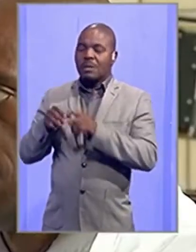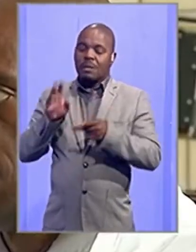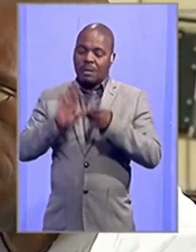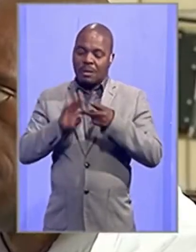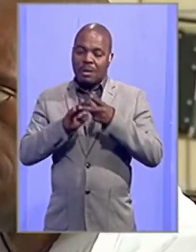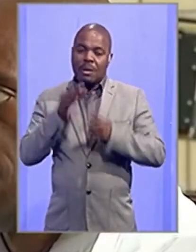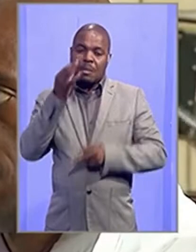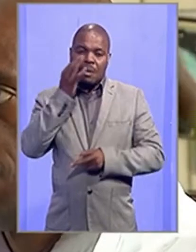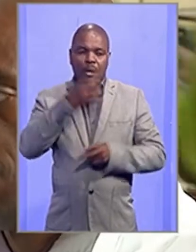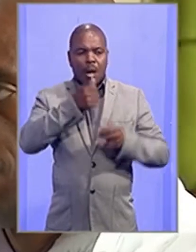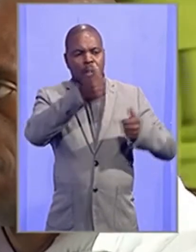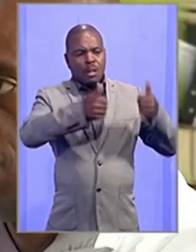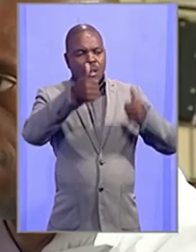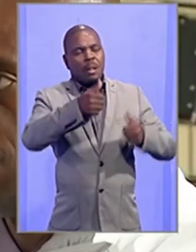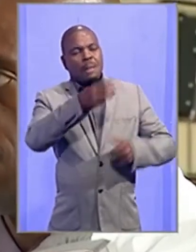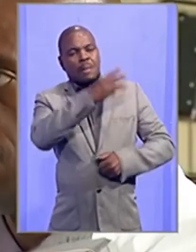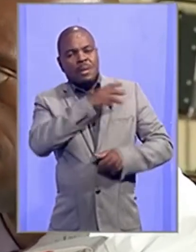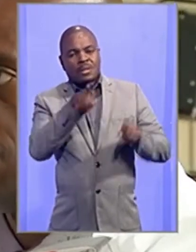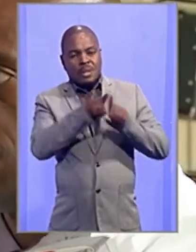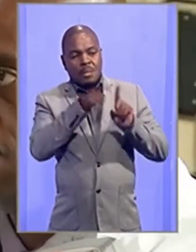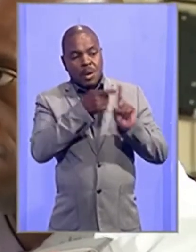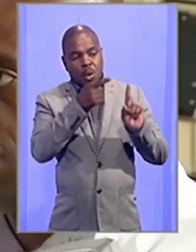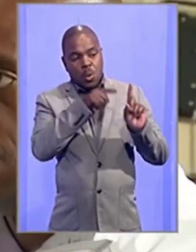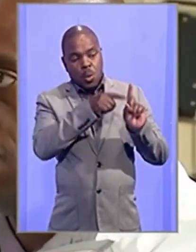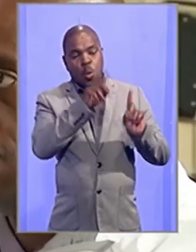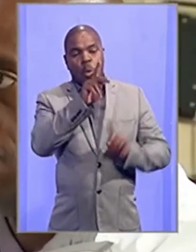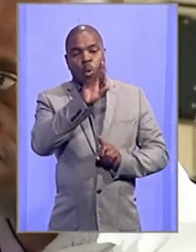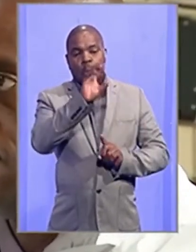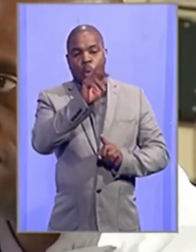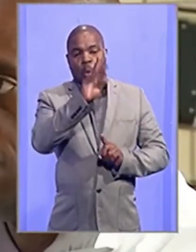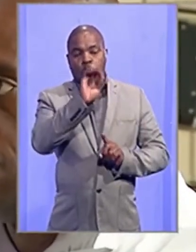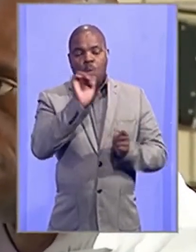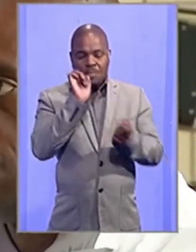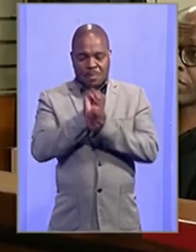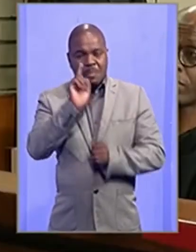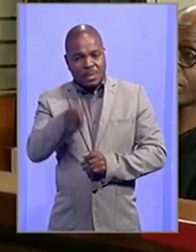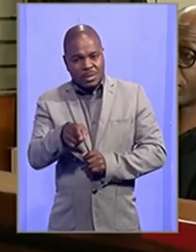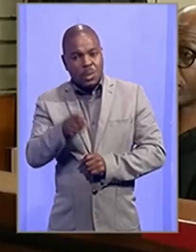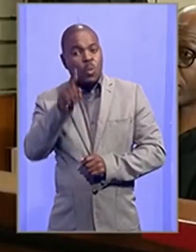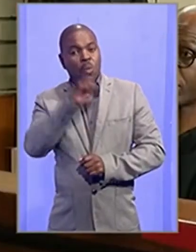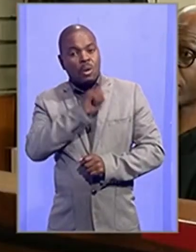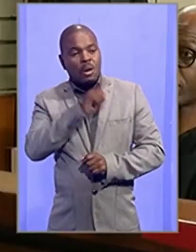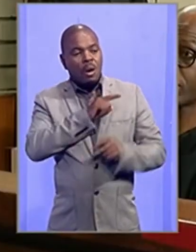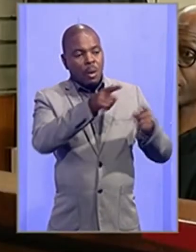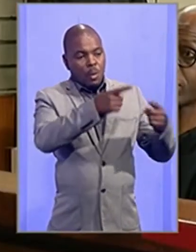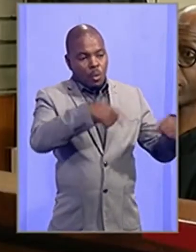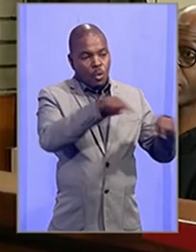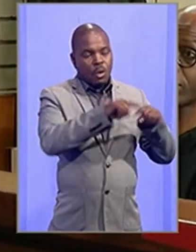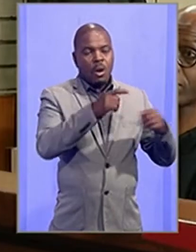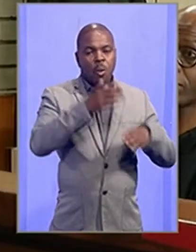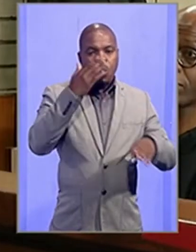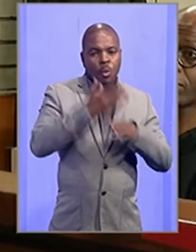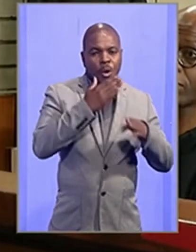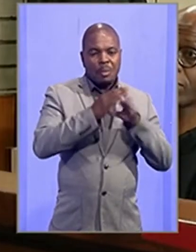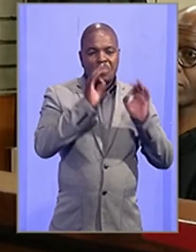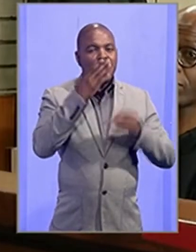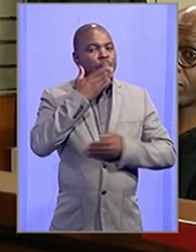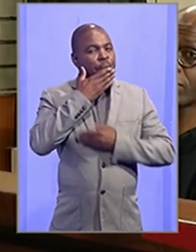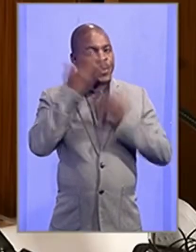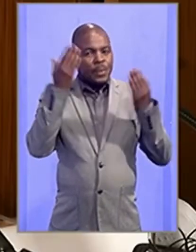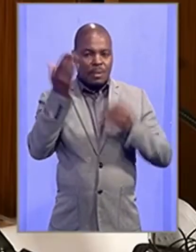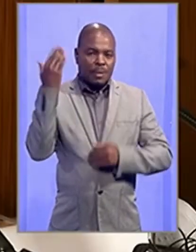bao gareng ga bona go balwago le koko ba swanetše go swarwa ka ge ba paletšwe go phethagatša mošomo wa bona